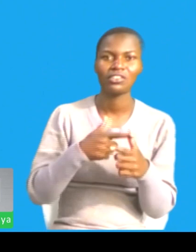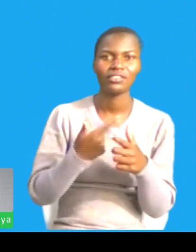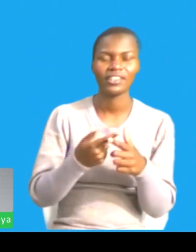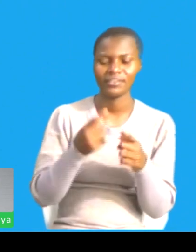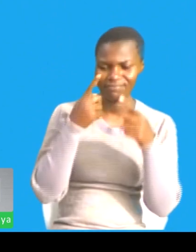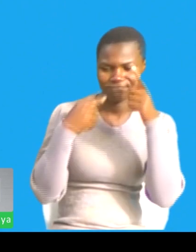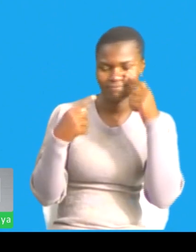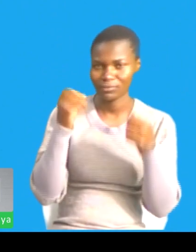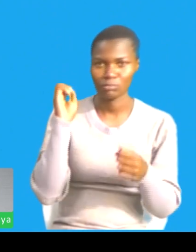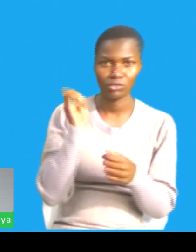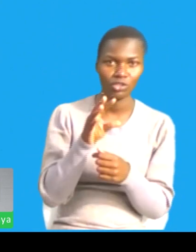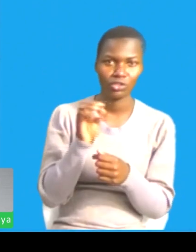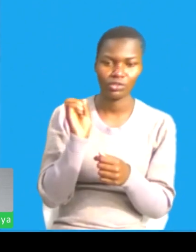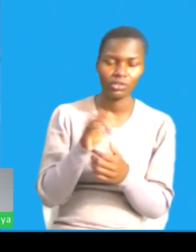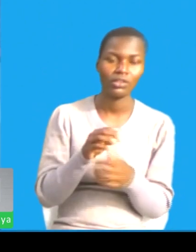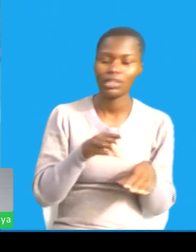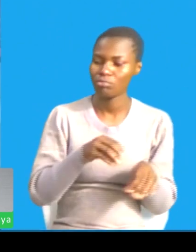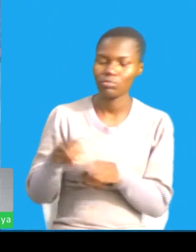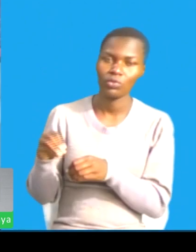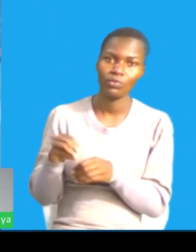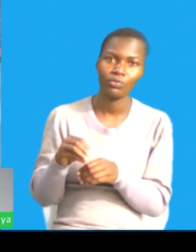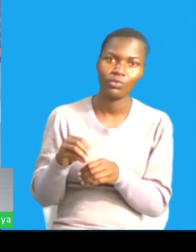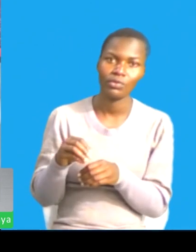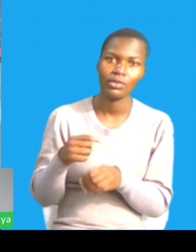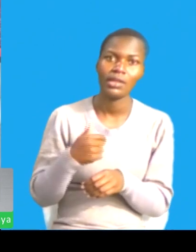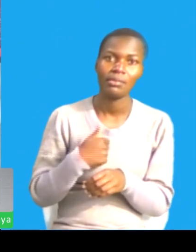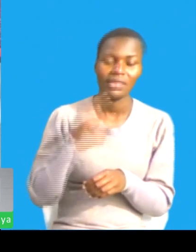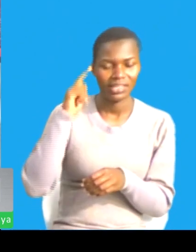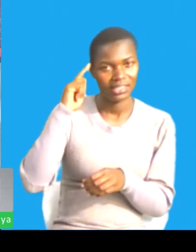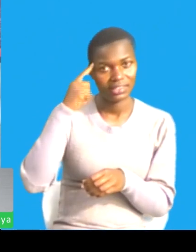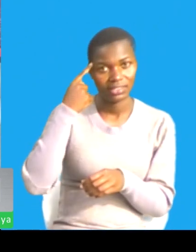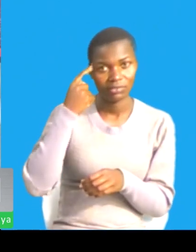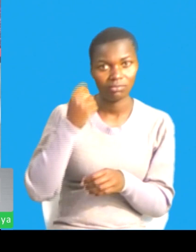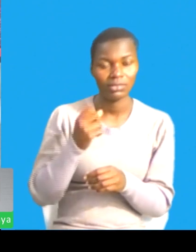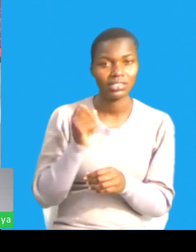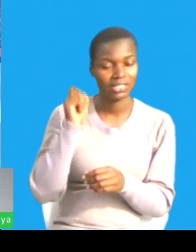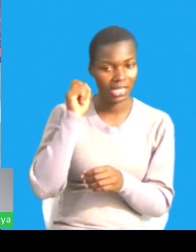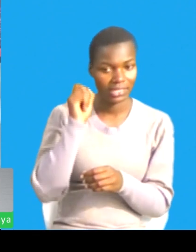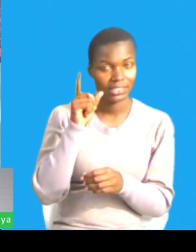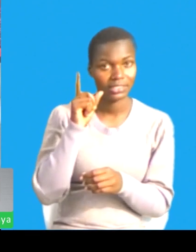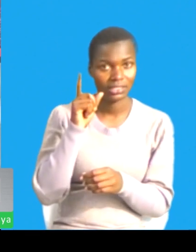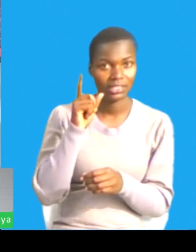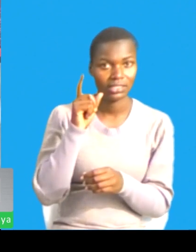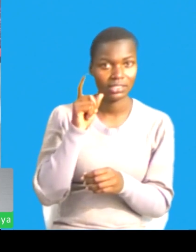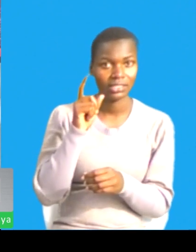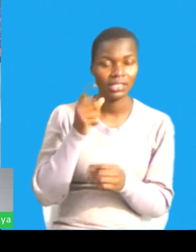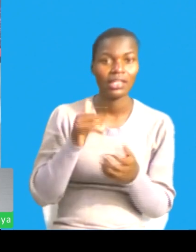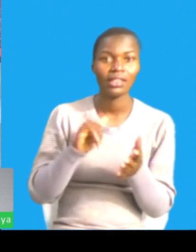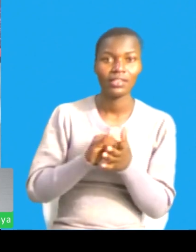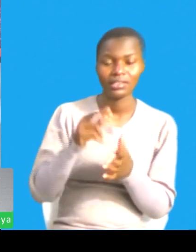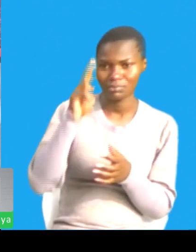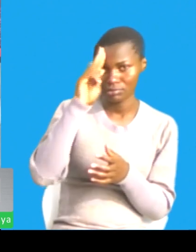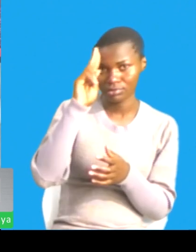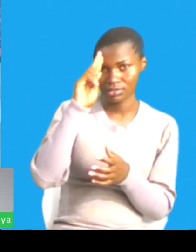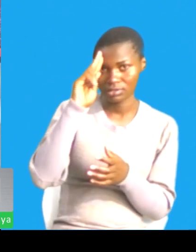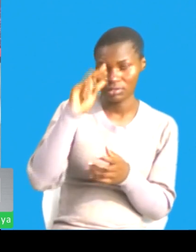huko. And then they would move. Nadhani imefika mahali tuelewane ya kwamba hata askari saa zingine inafaa waanze